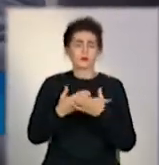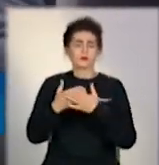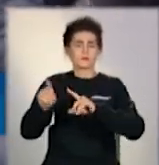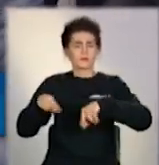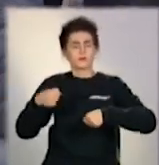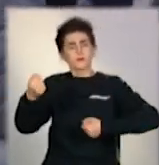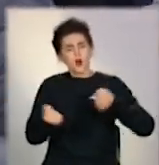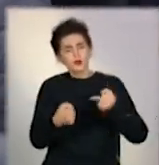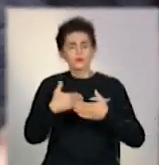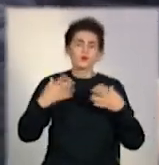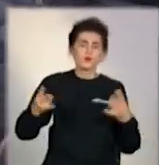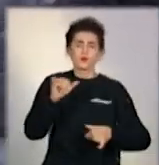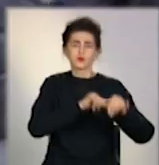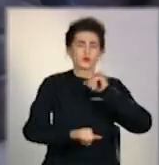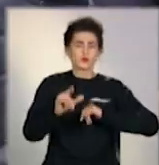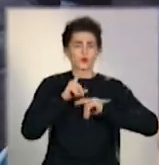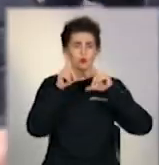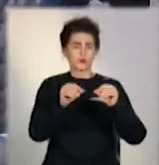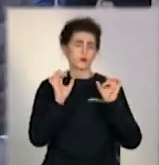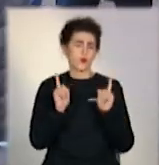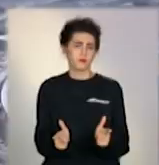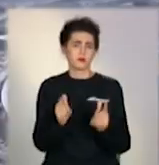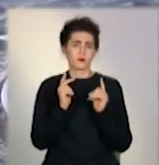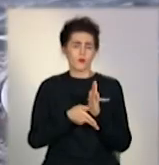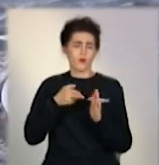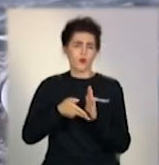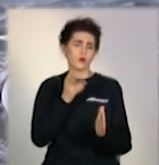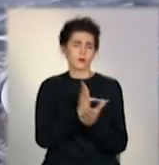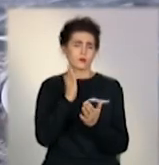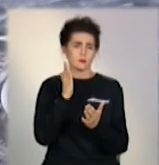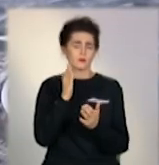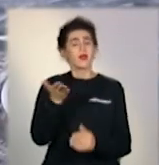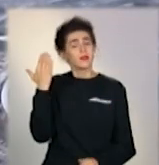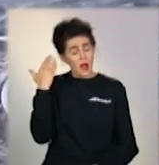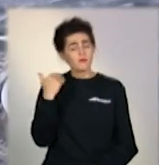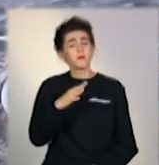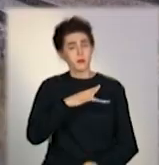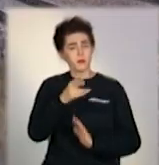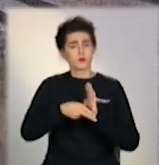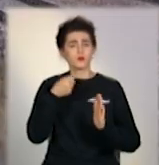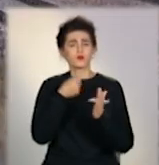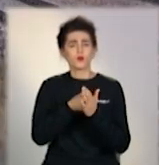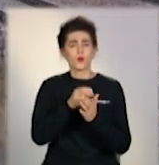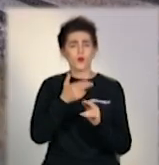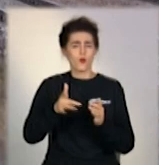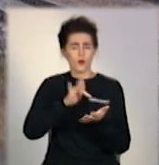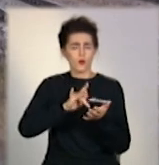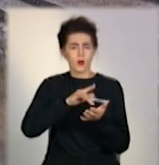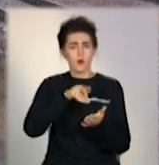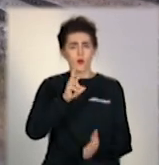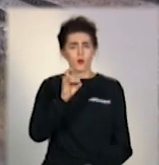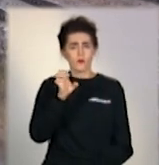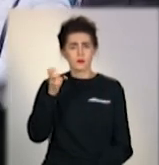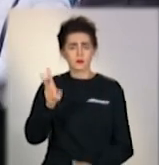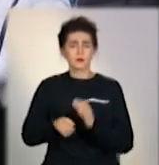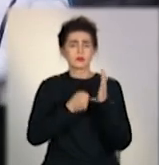машину, не искать, чем добраться. Подъехали, встретили. Раніше потяг їхав тільки до станції Покровськ, а це 70